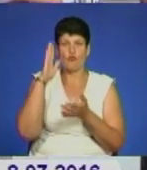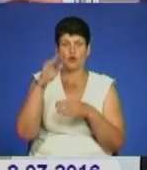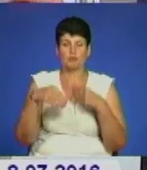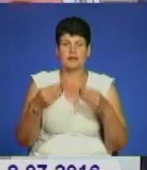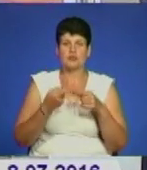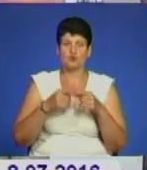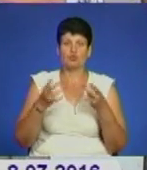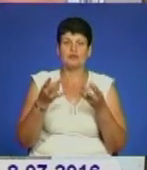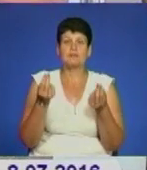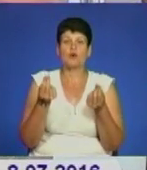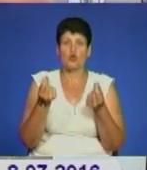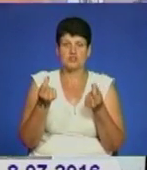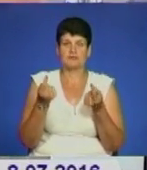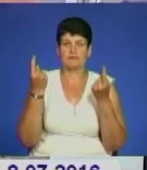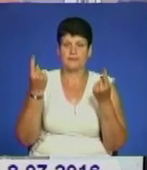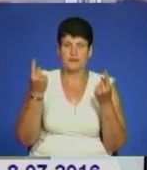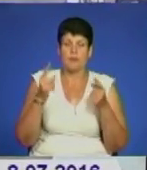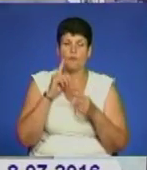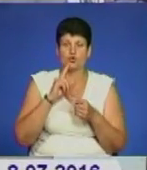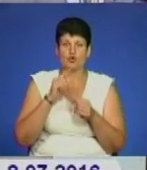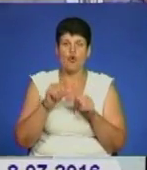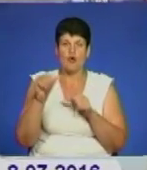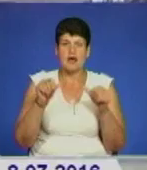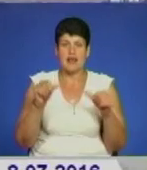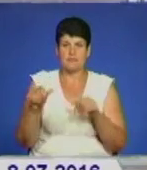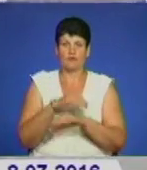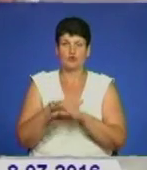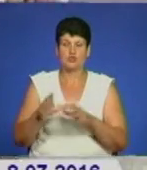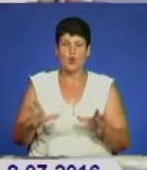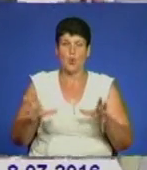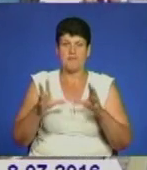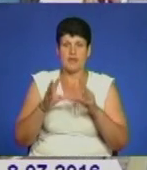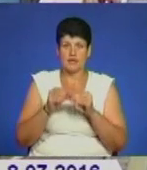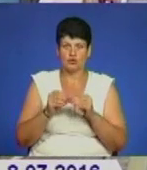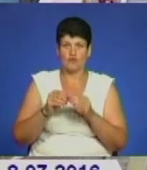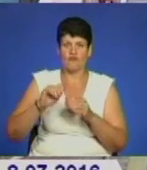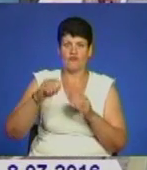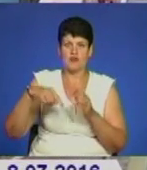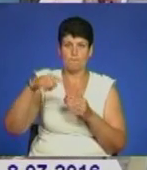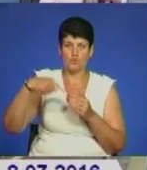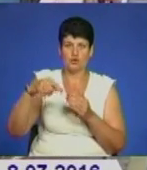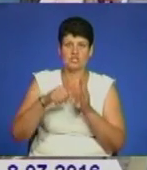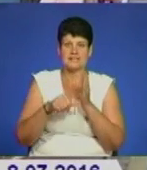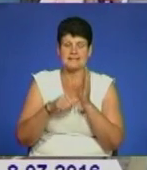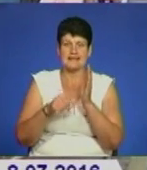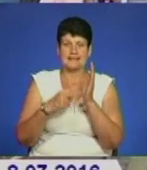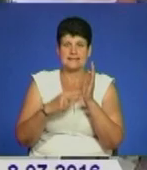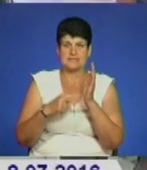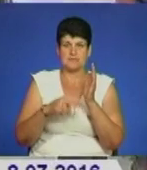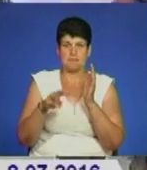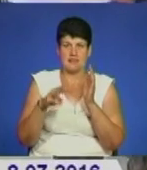цього потрібні кошти, і немалі. Поки що окремі вулиці об'єднуються в кооперативи, вибурюють 60-70-метрові